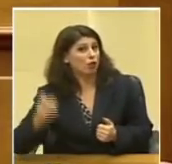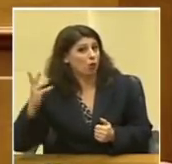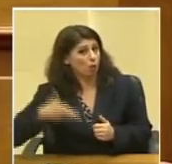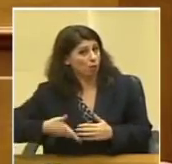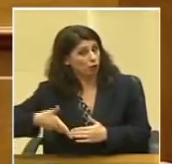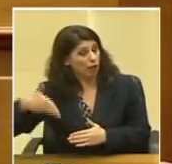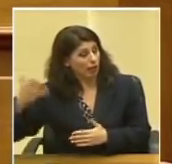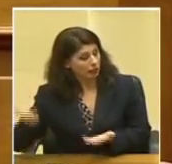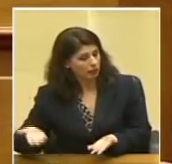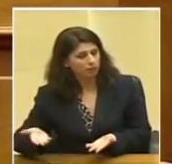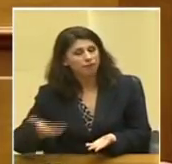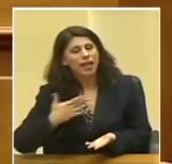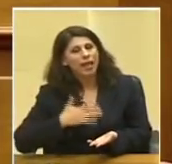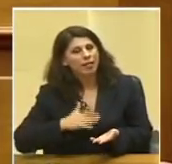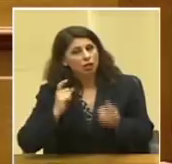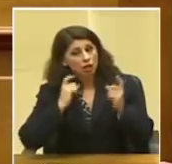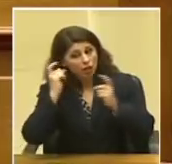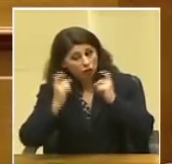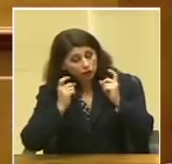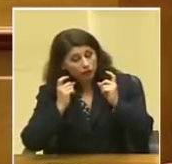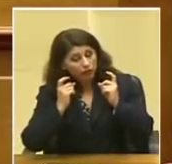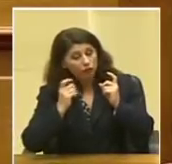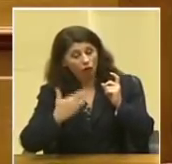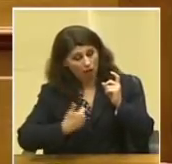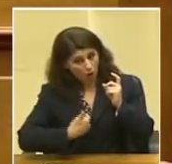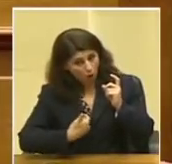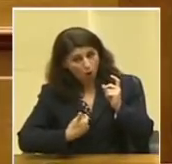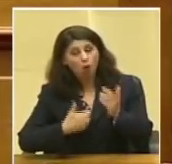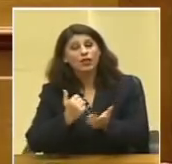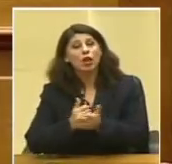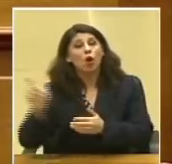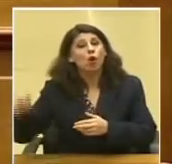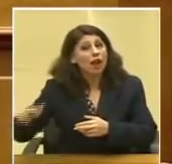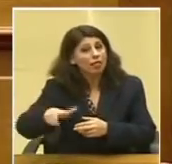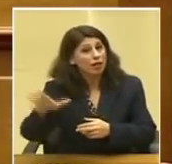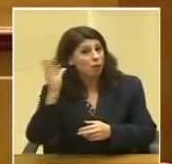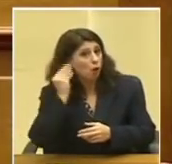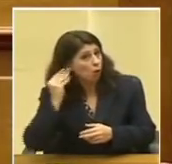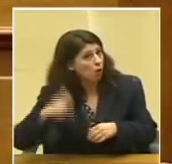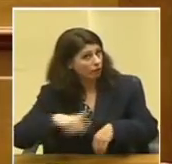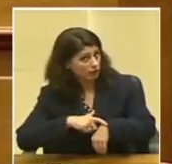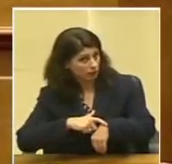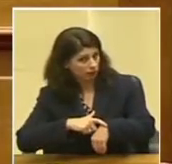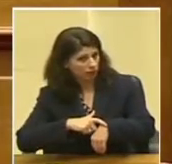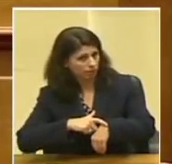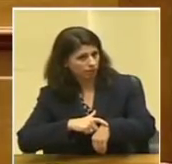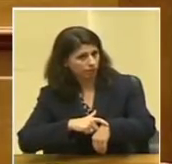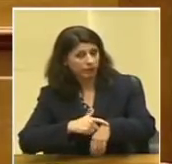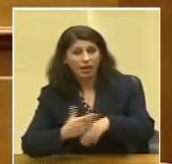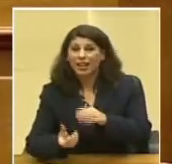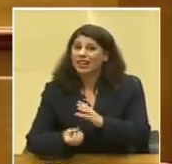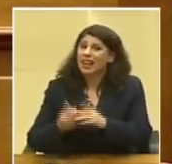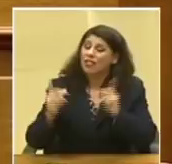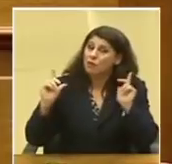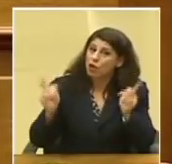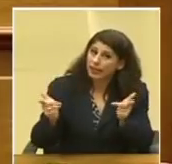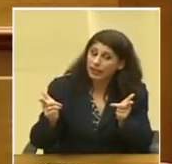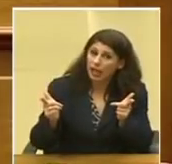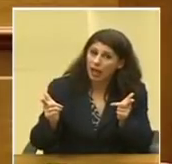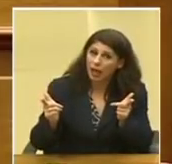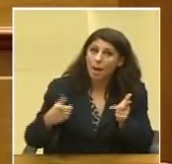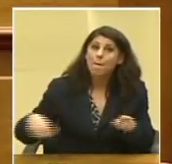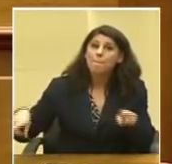Θέλω να αναρωτηθώ και να αναρωτηθεί και ο κάθε πολίτης που μας ακούει. Η Νέα Δημοκρατία,